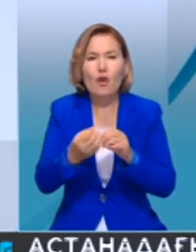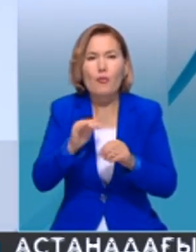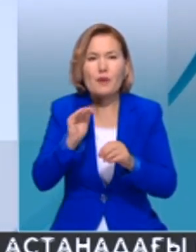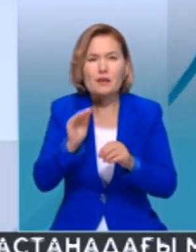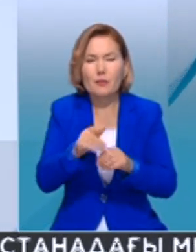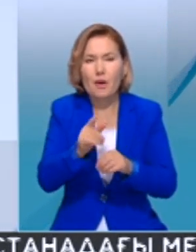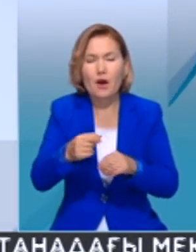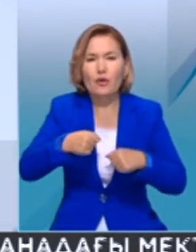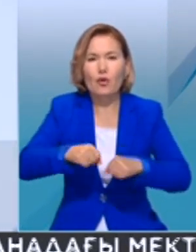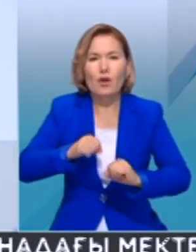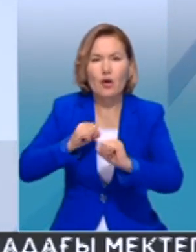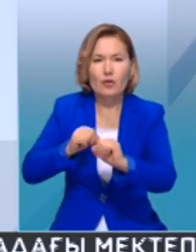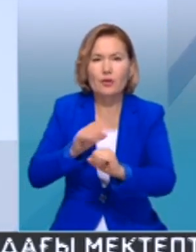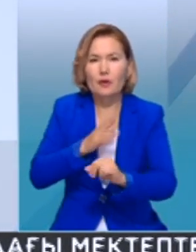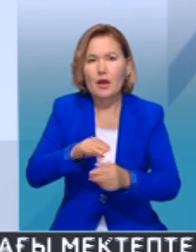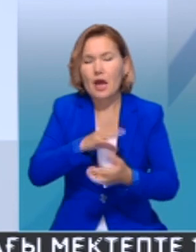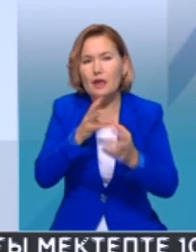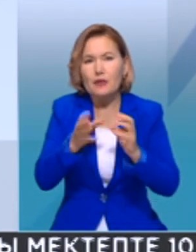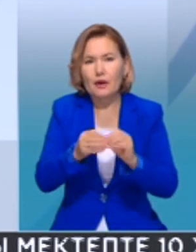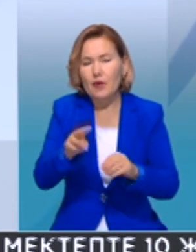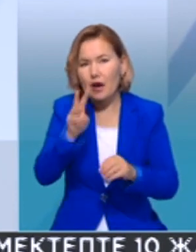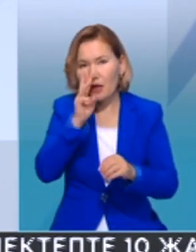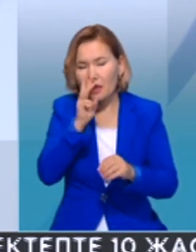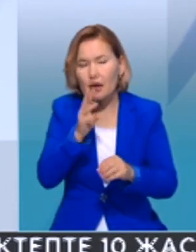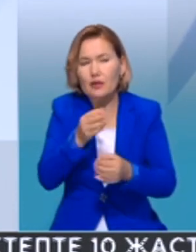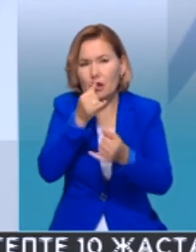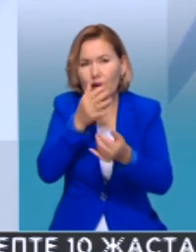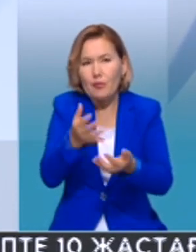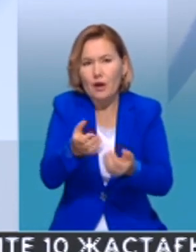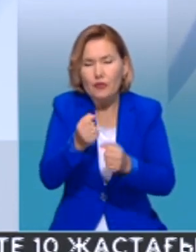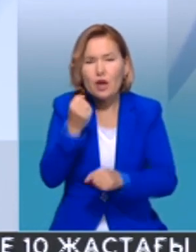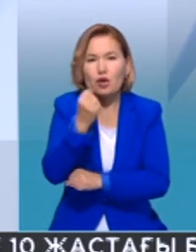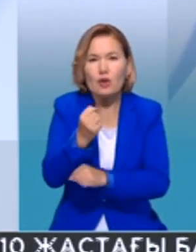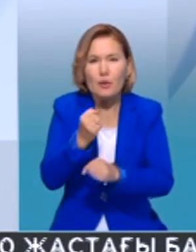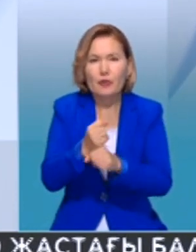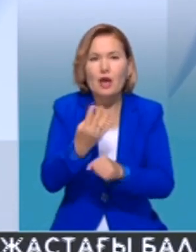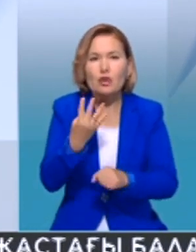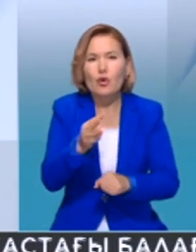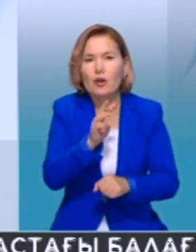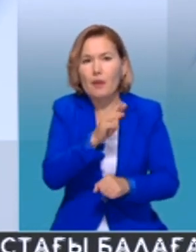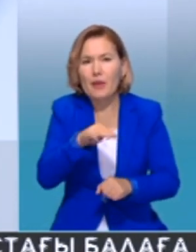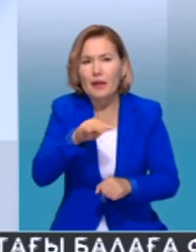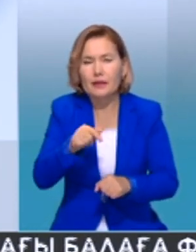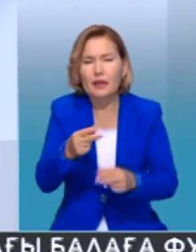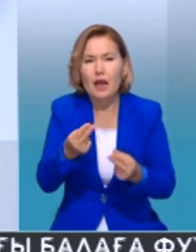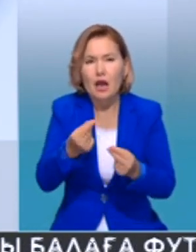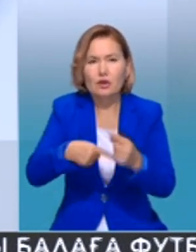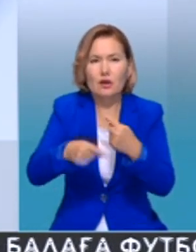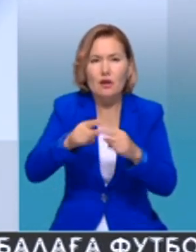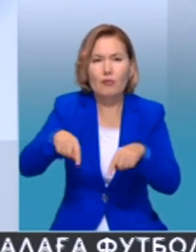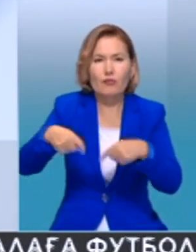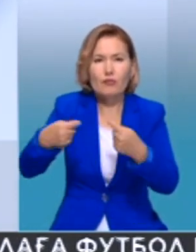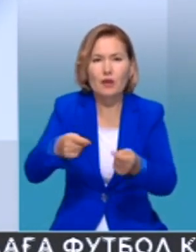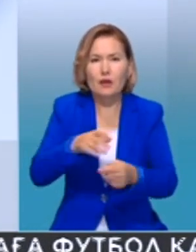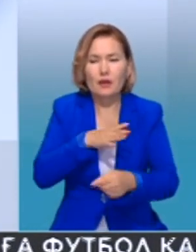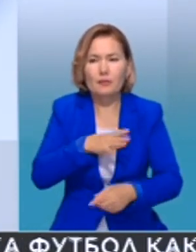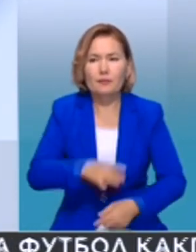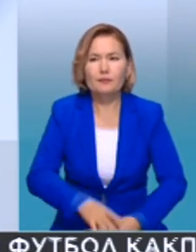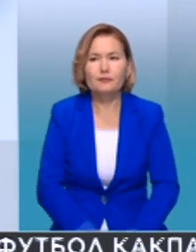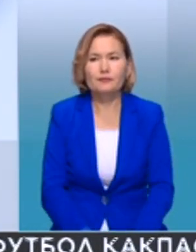мыңнан астам адамның құқығын қорғады. Нәтижесінде жалақысын ала алмай жүрген жұмысшыларға 4 миллиард теңге қаржы қайтарылды.